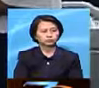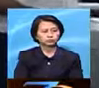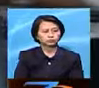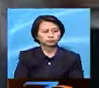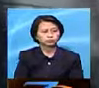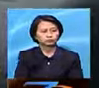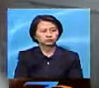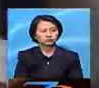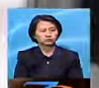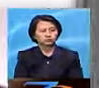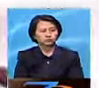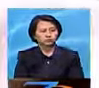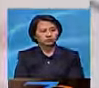2013 а